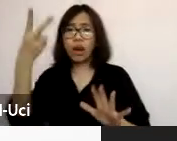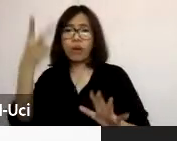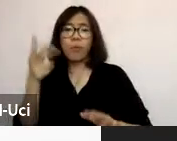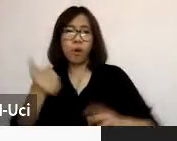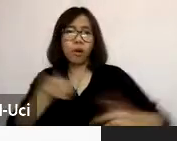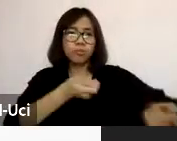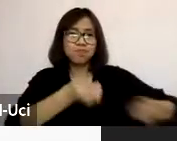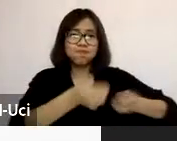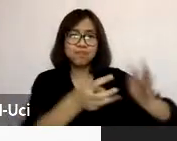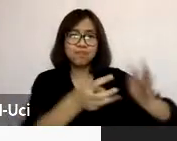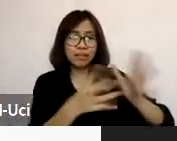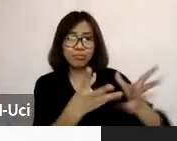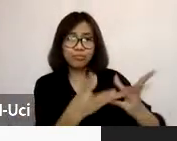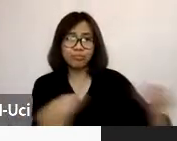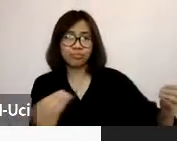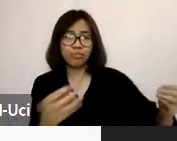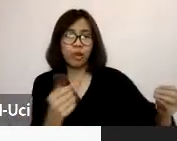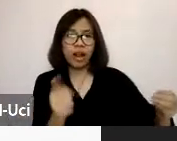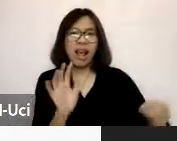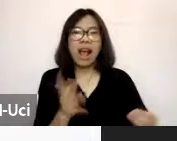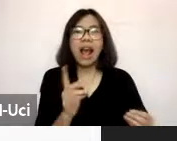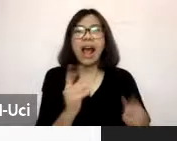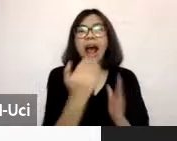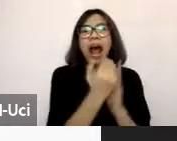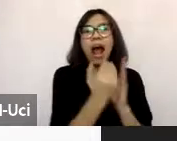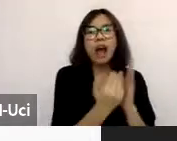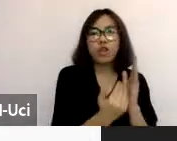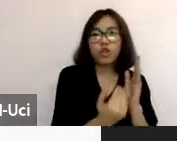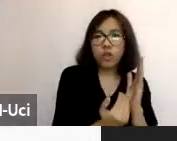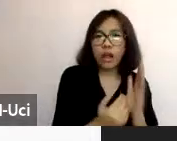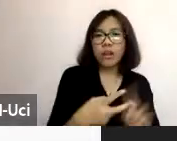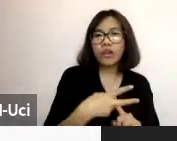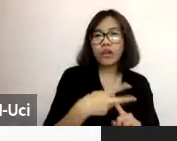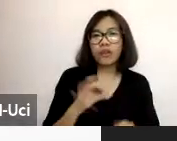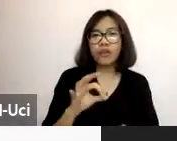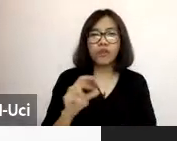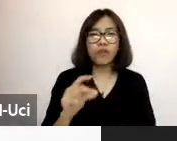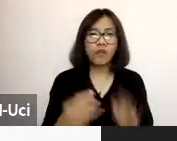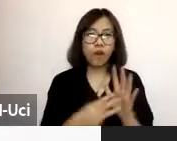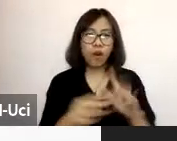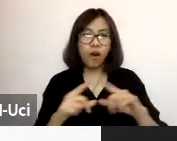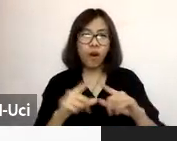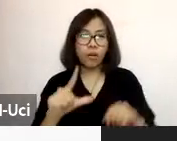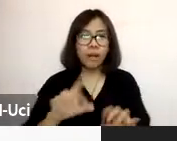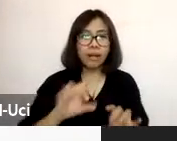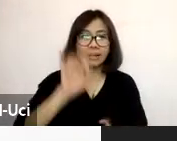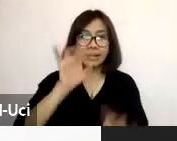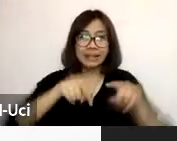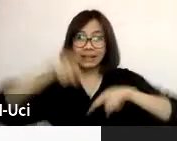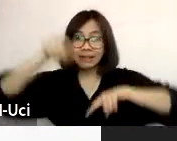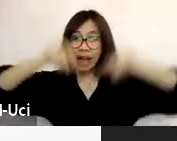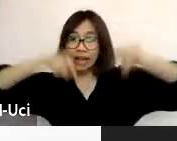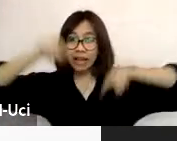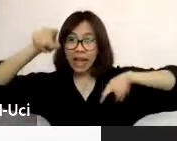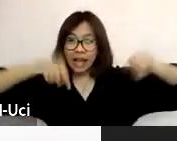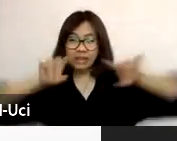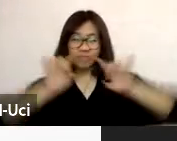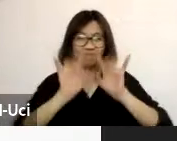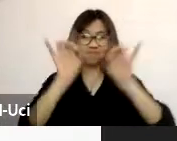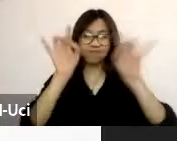pengaturan hukum formal yang beragam kesulitan yang dihadapi konsumen adalah untuk menentukan